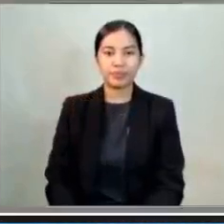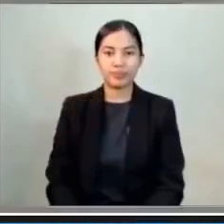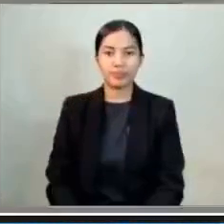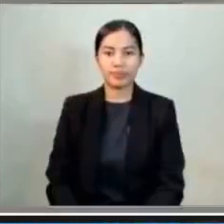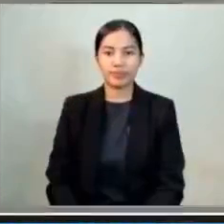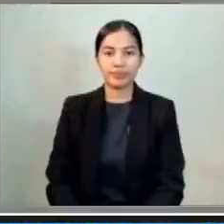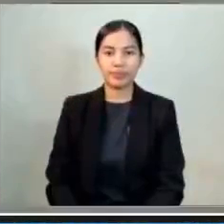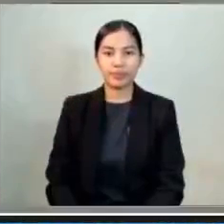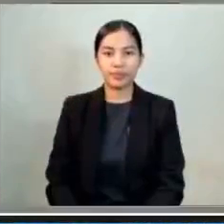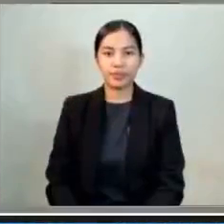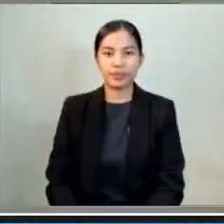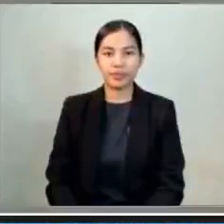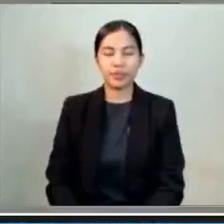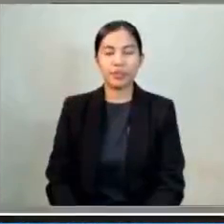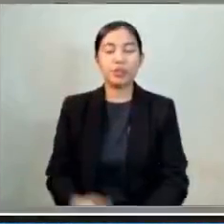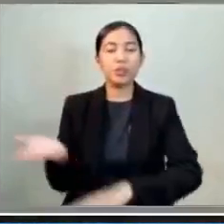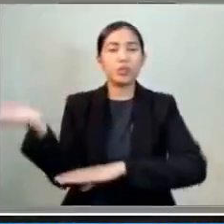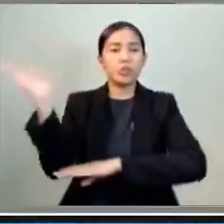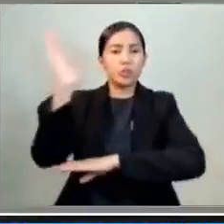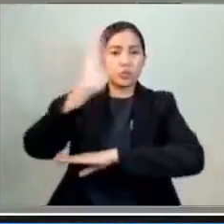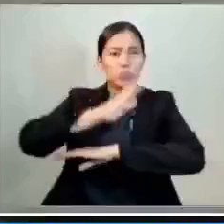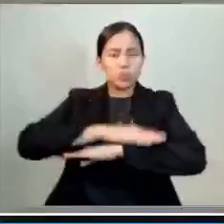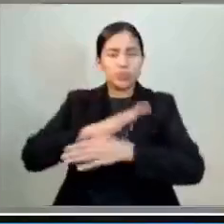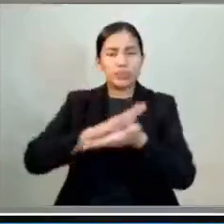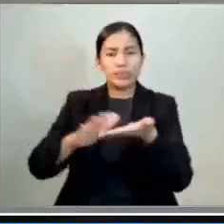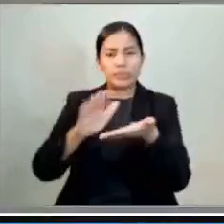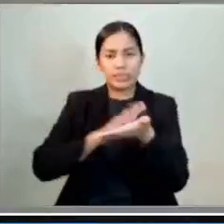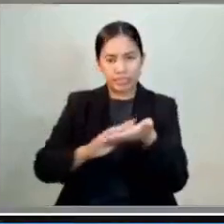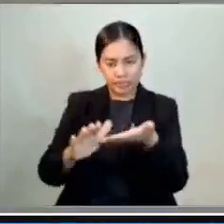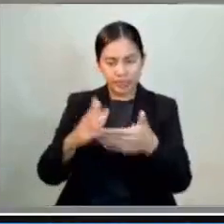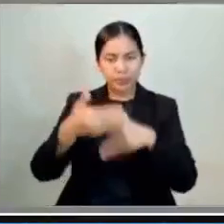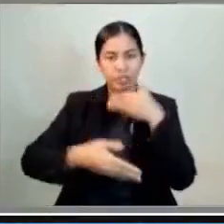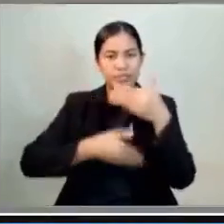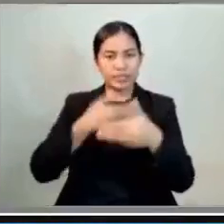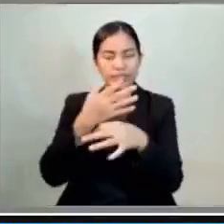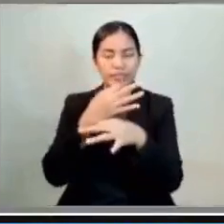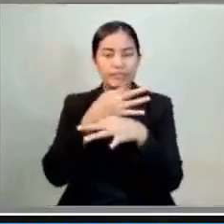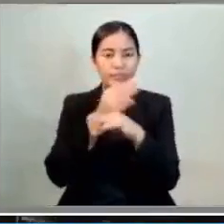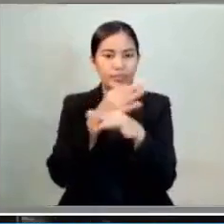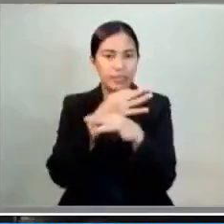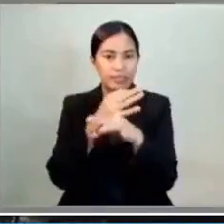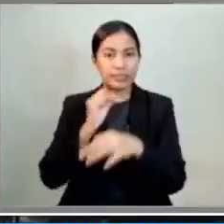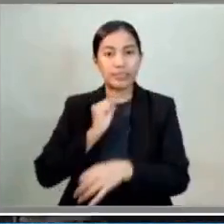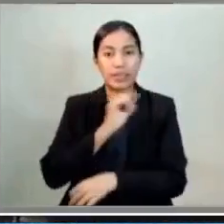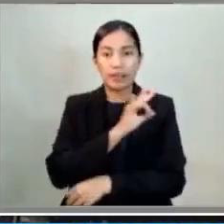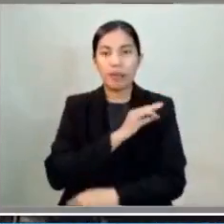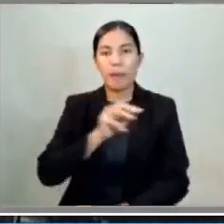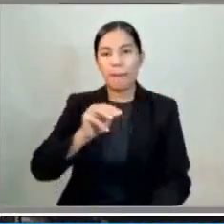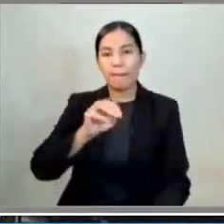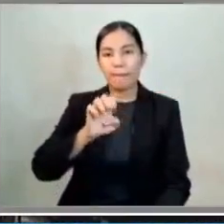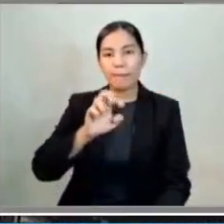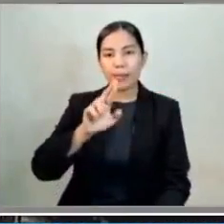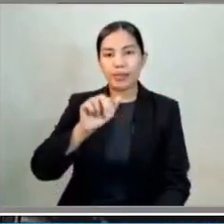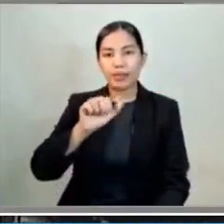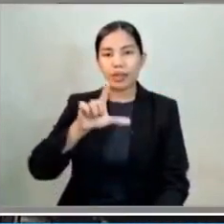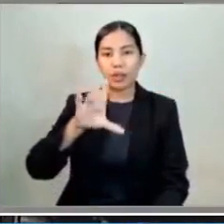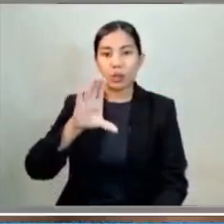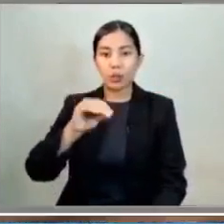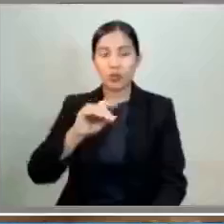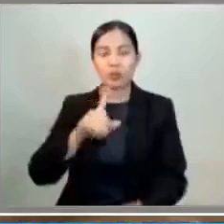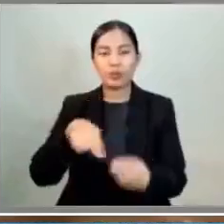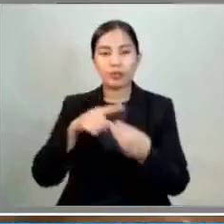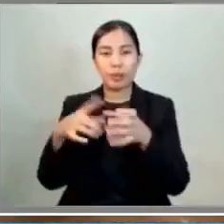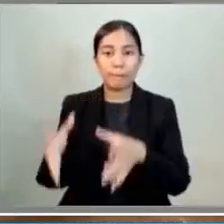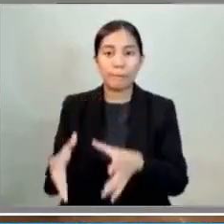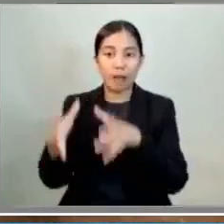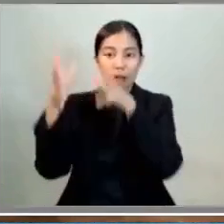Magdamag ang clearing operations at pagkukumpuni ang isinagawa ng mga tauhan ng Meralco sa mga nagtumbahang poste nila rito sa Binondo,